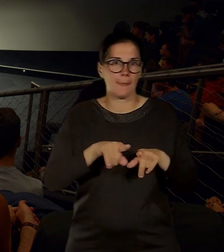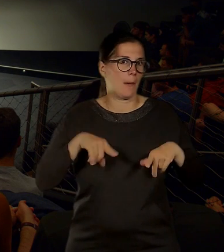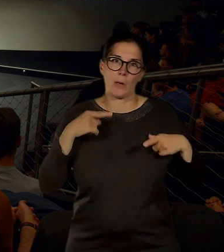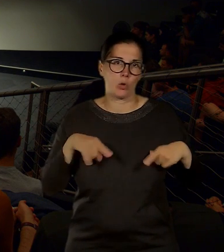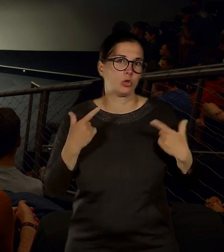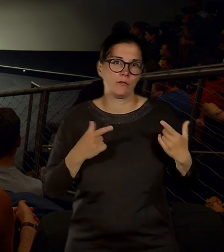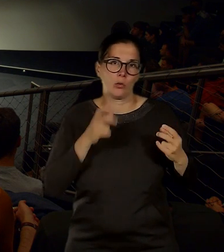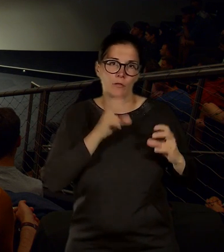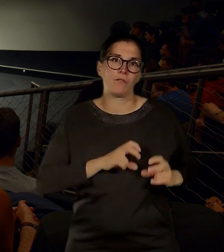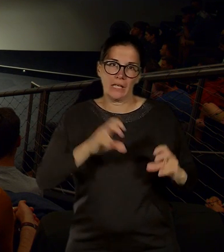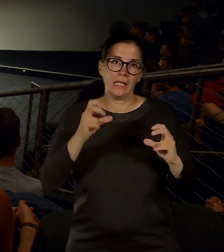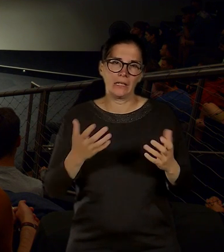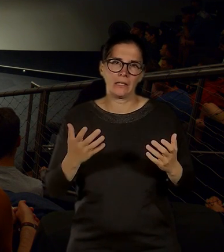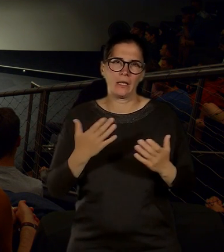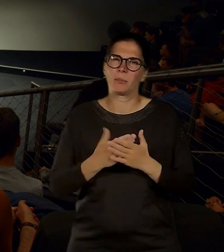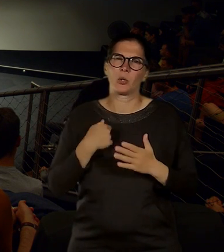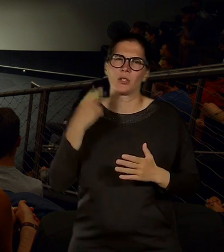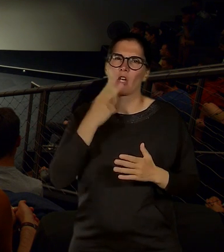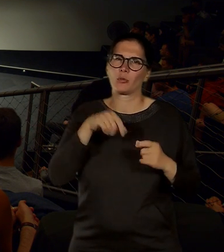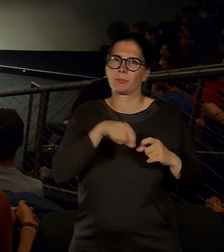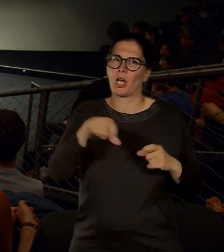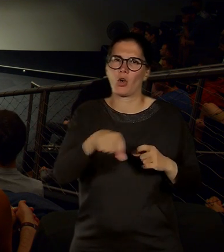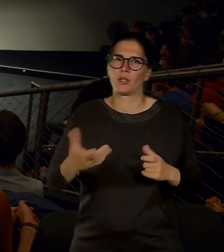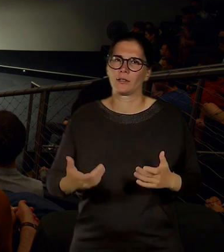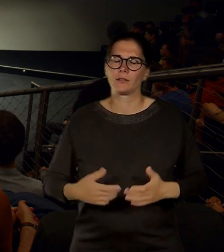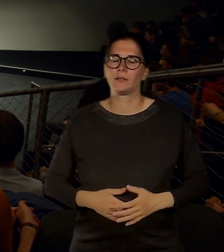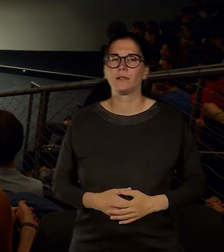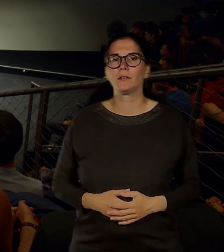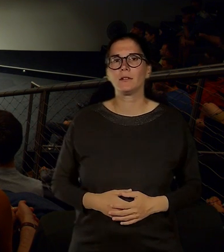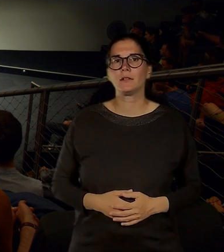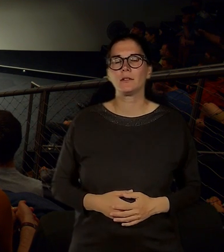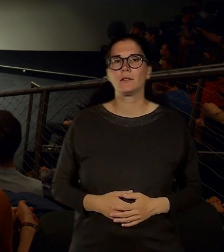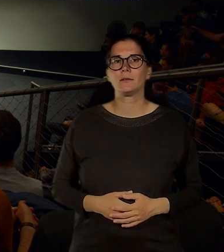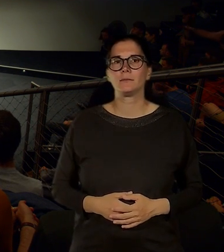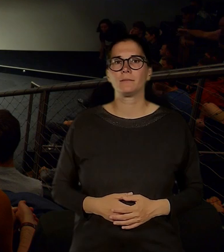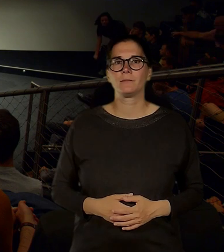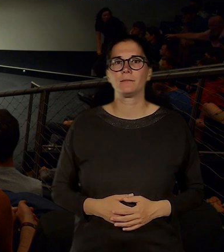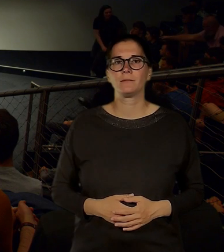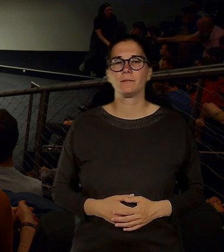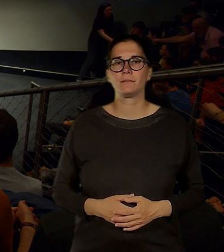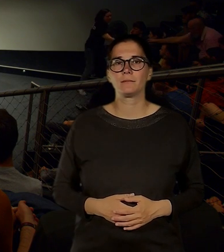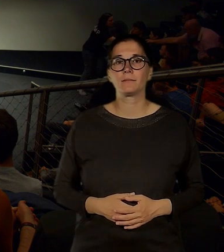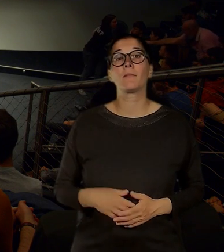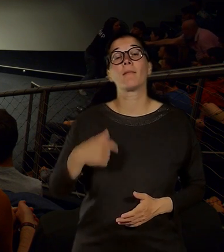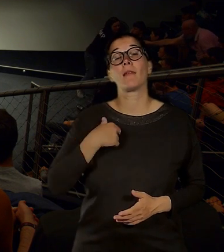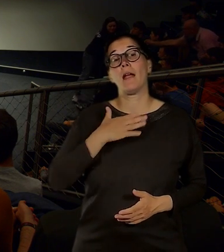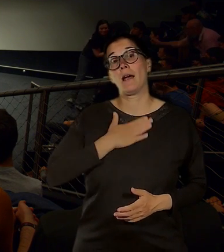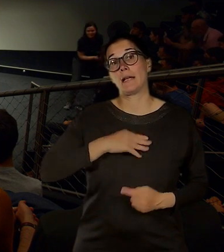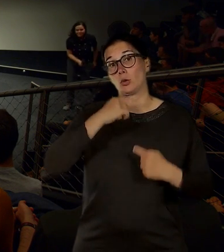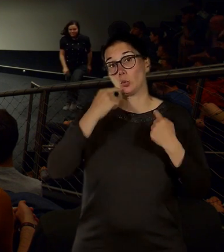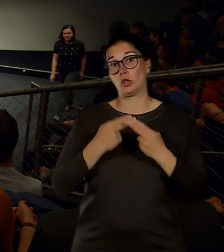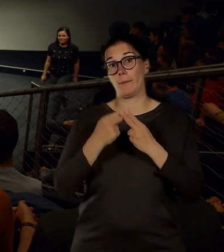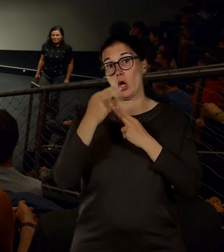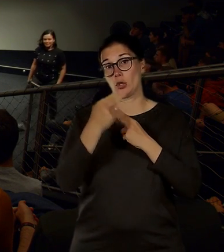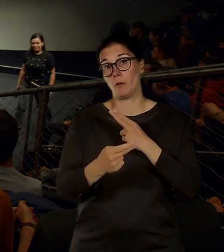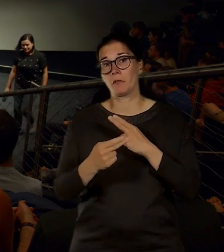vejtajem. Takže úplně mě umíká smysl toho přechodu pro chodce. Jo, já se na to pokusím odpovědět. Já teda mám za to, že